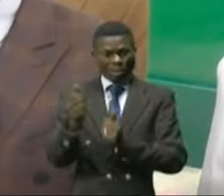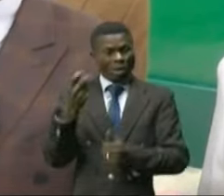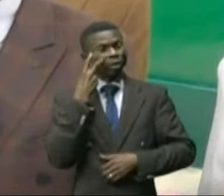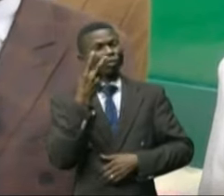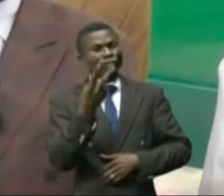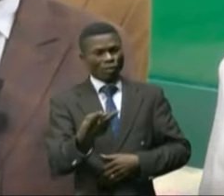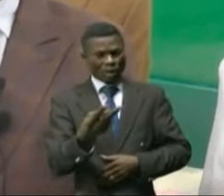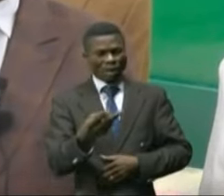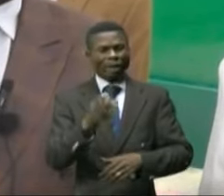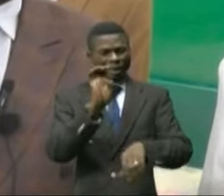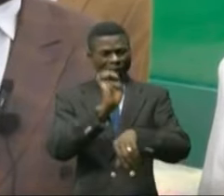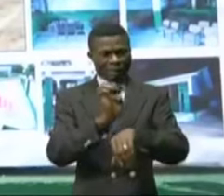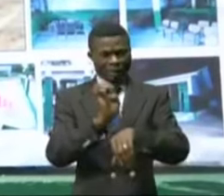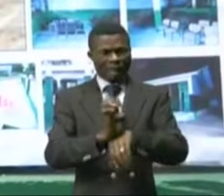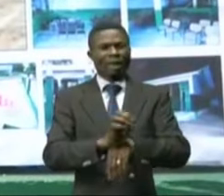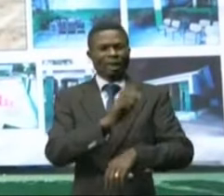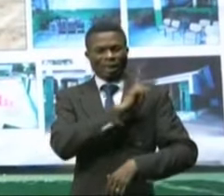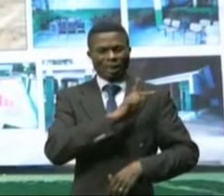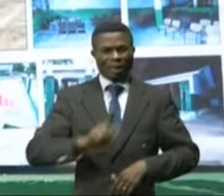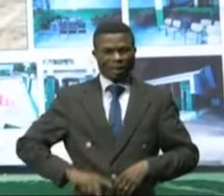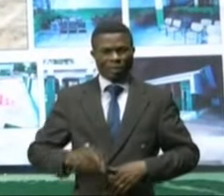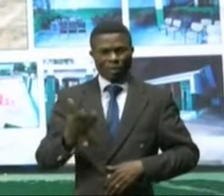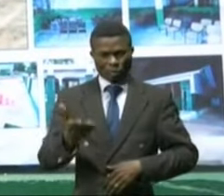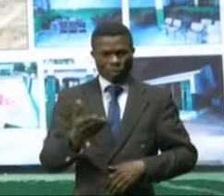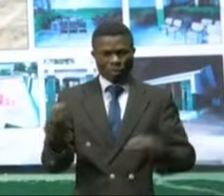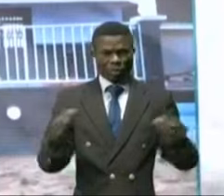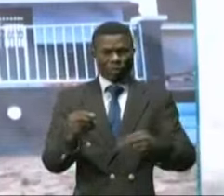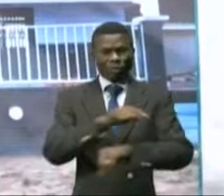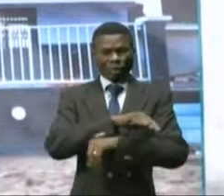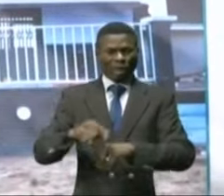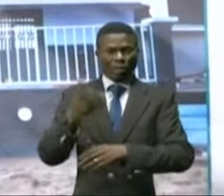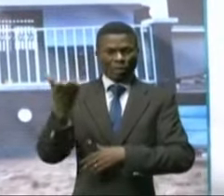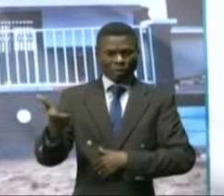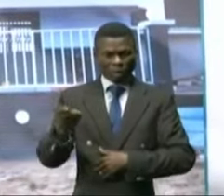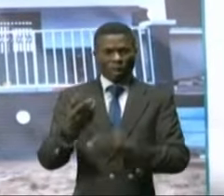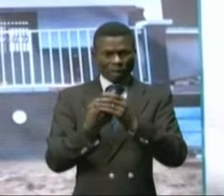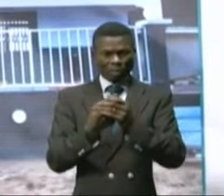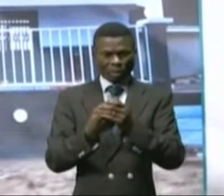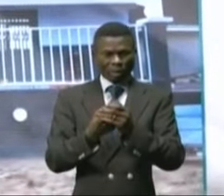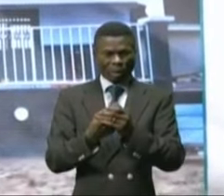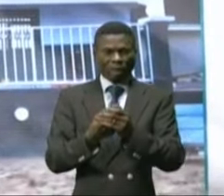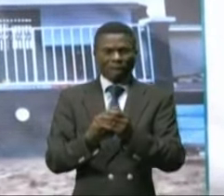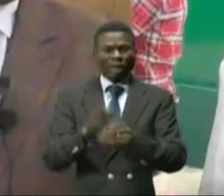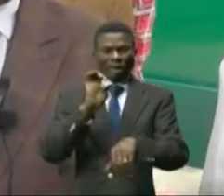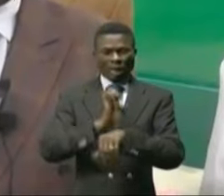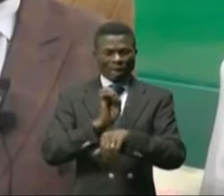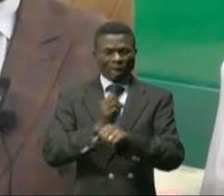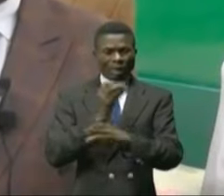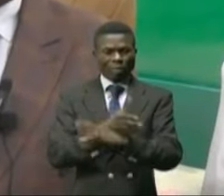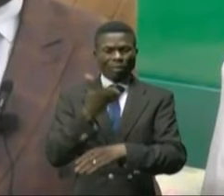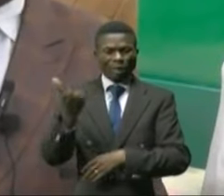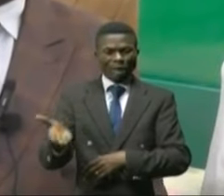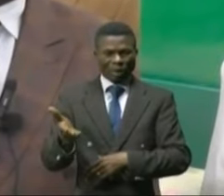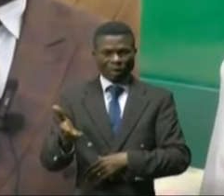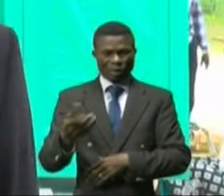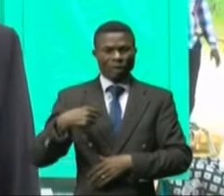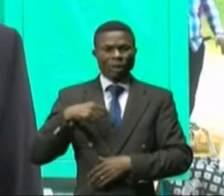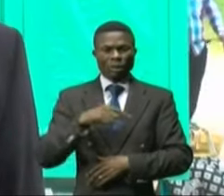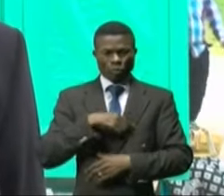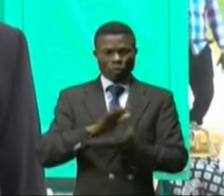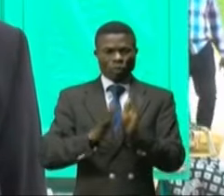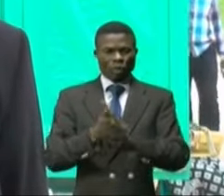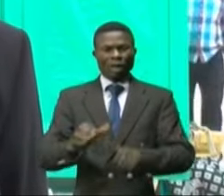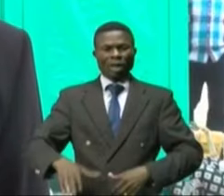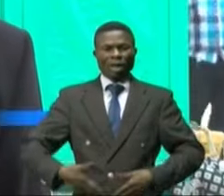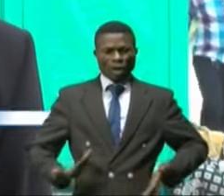oui, ça c'est le siège kimbanguiste. Parce que les bureaux sont là et bientôt le temple sera érigé ici. C'est-à-dire, nous sommes en fiers. Très